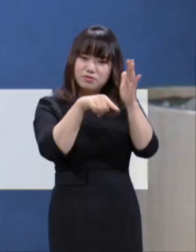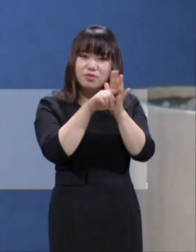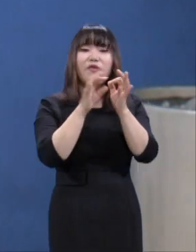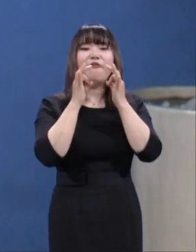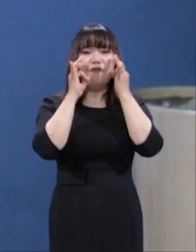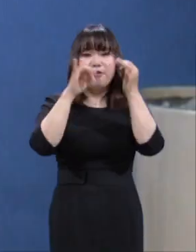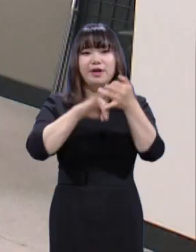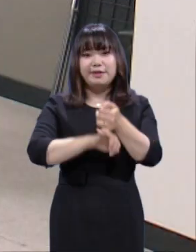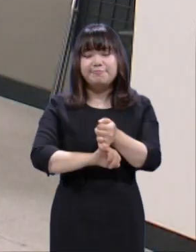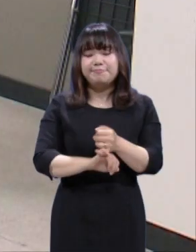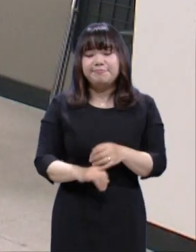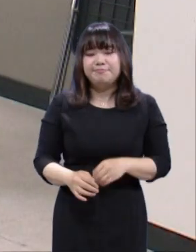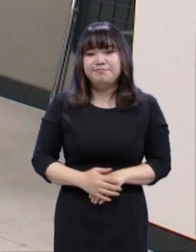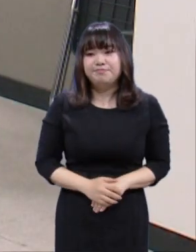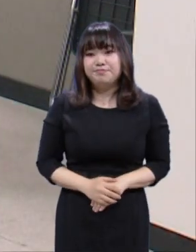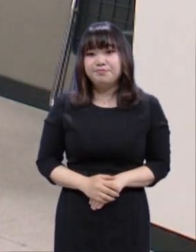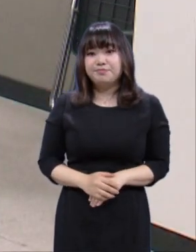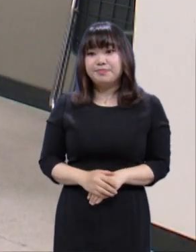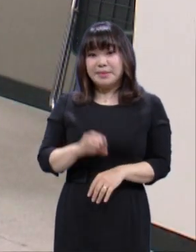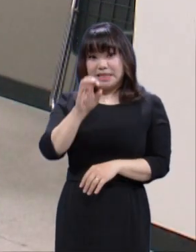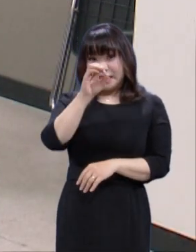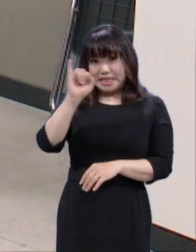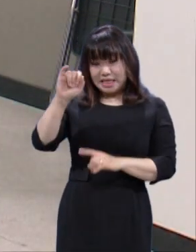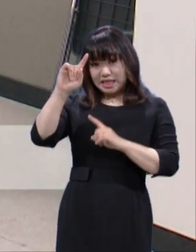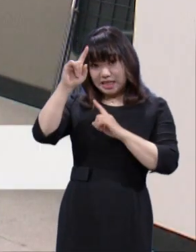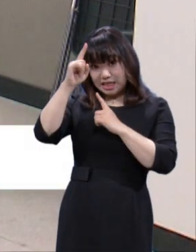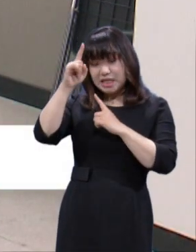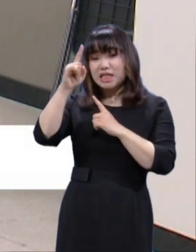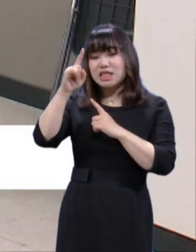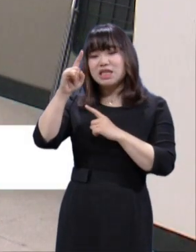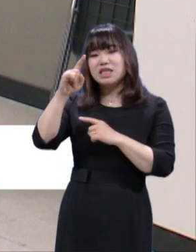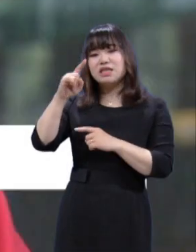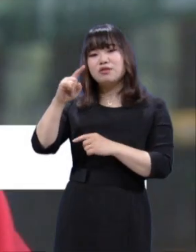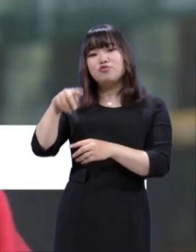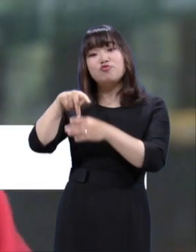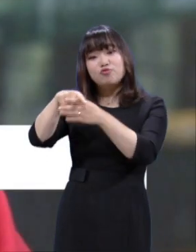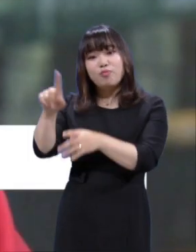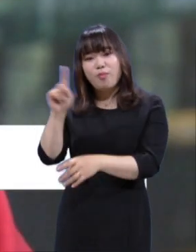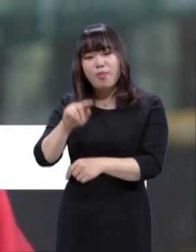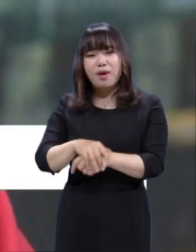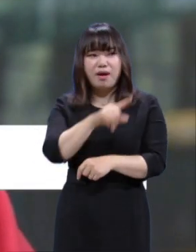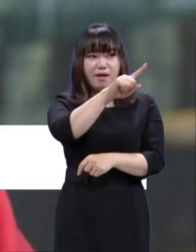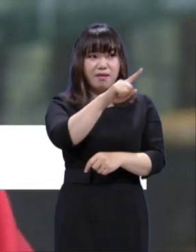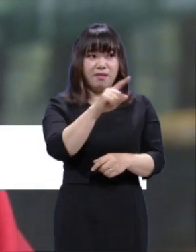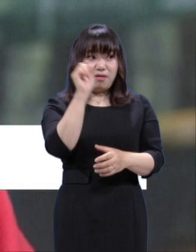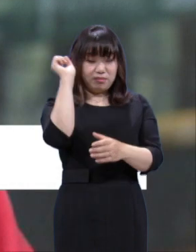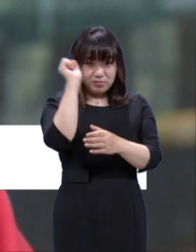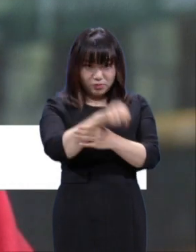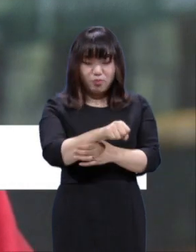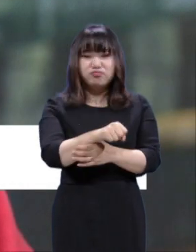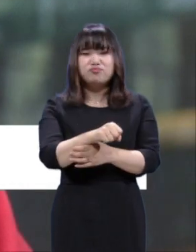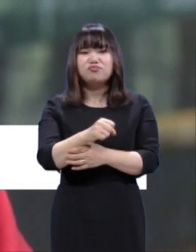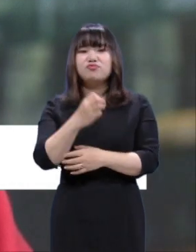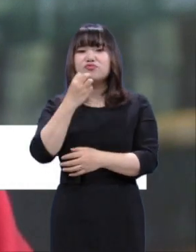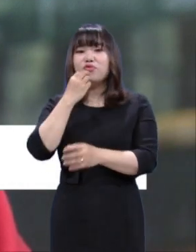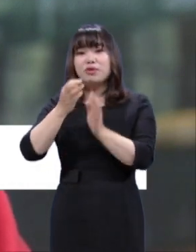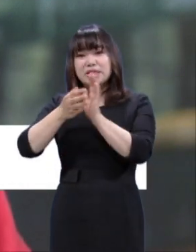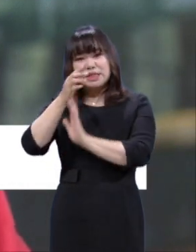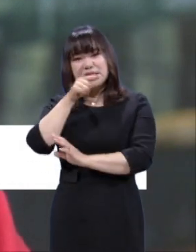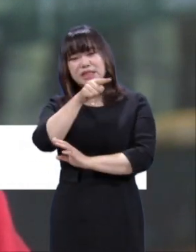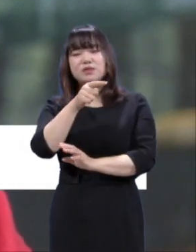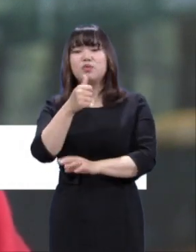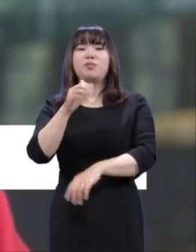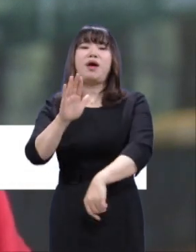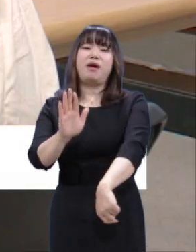가겠습니다. 국민의힘 이필형 후보는 바퍼 시설 사용을 합법화한 서울시의 조치는 옳지